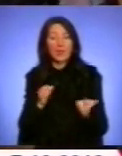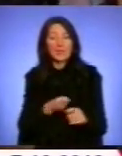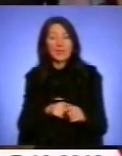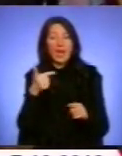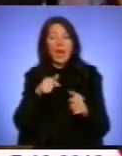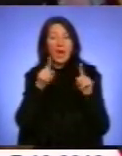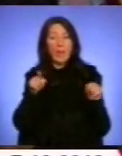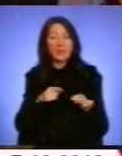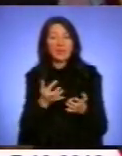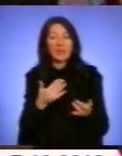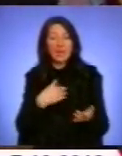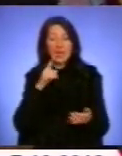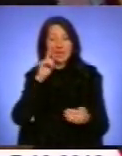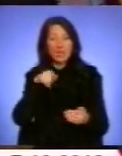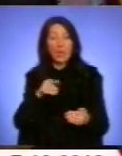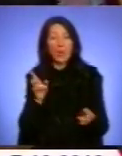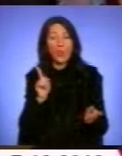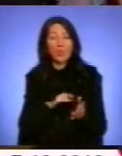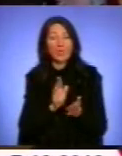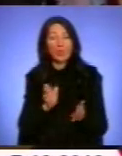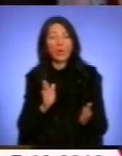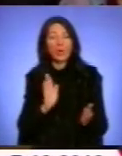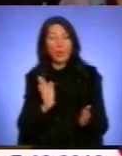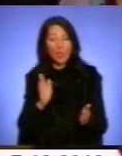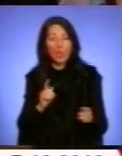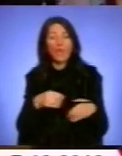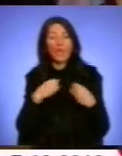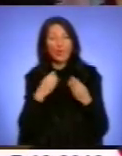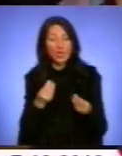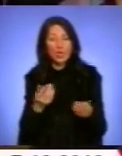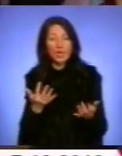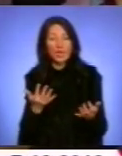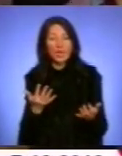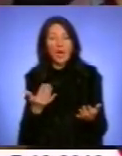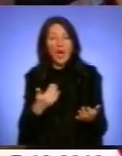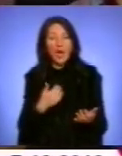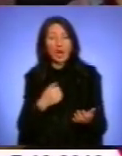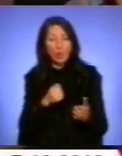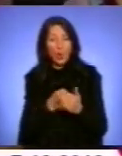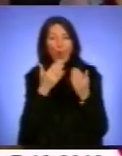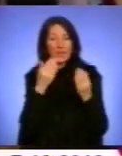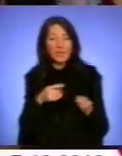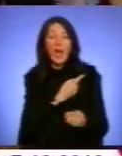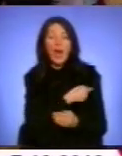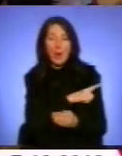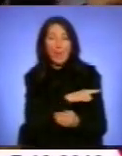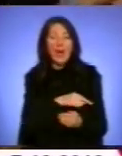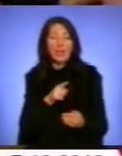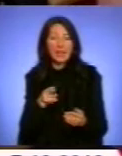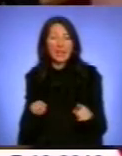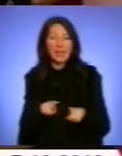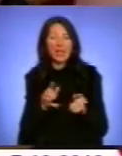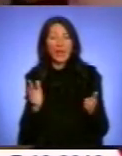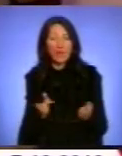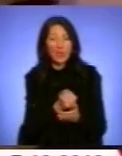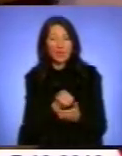грамота, наскільки я знаю, повинна була ще вручена була до Дня медика, ну, але так вийшло,